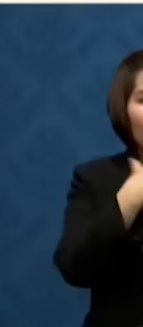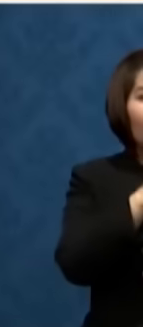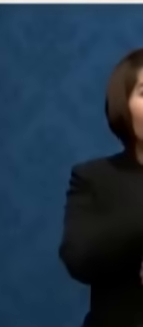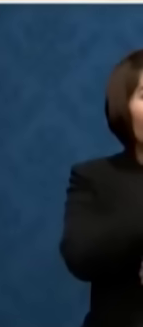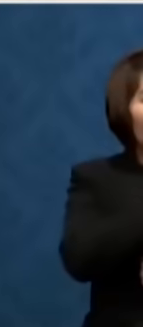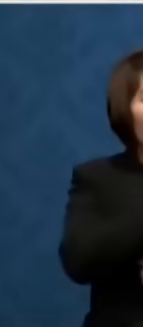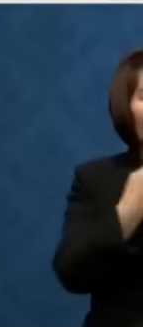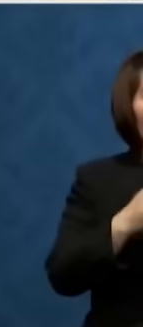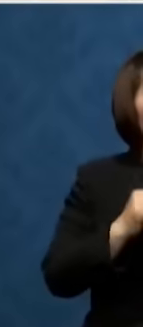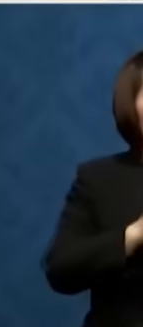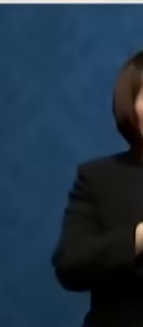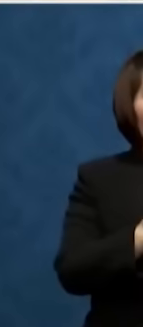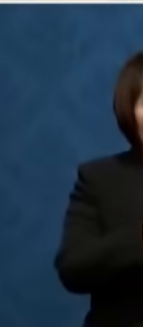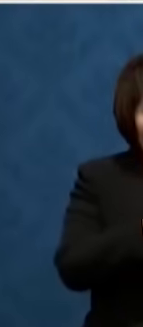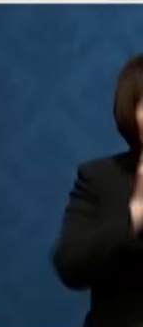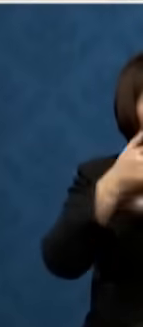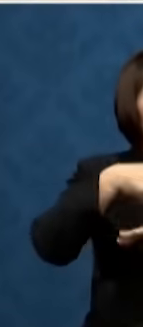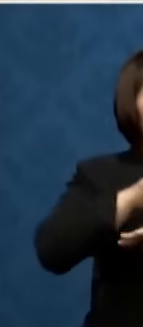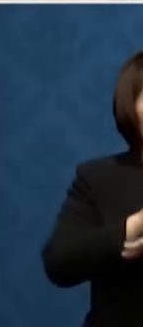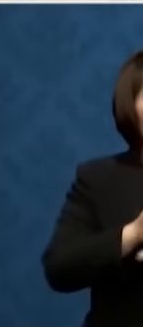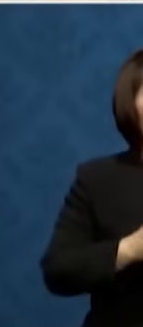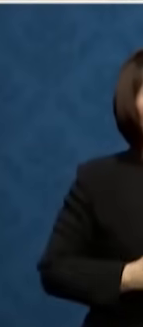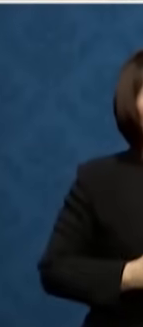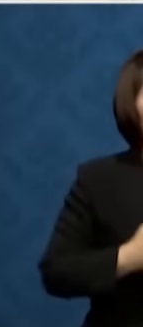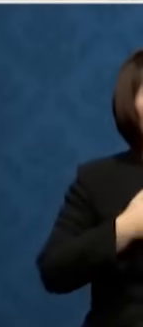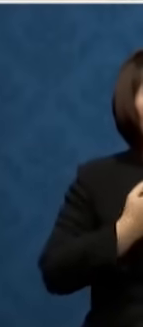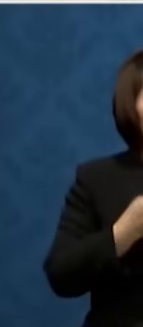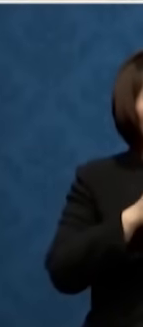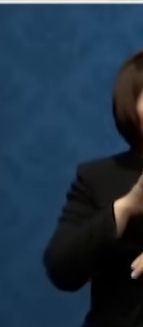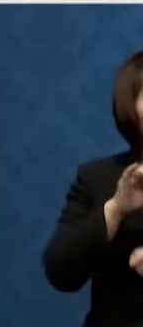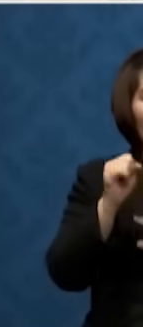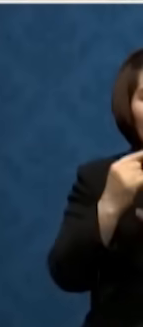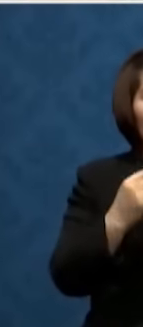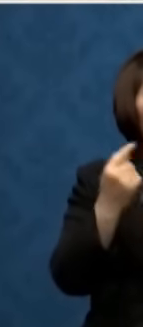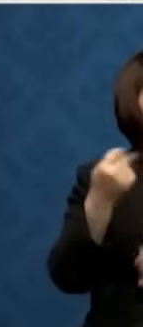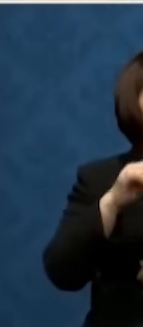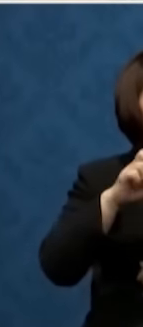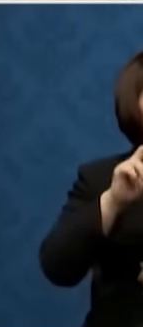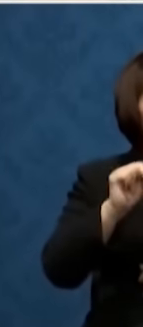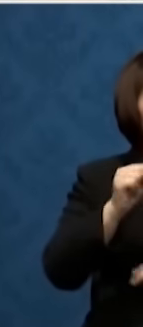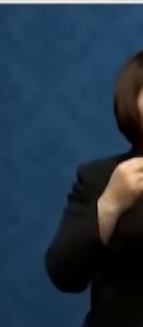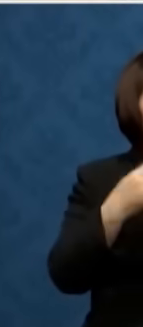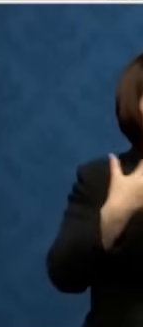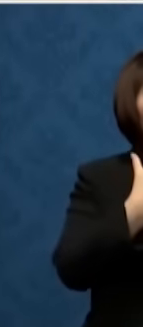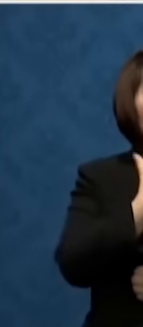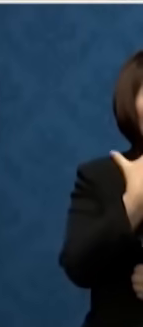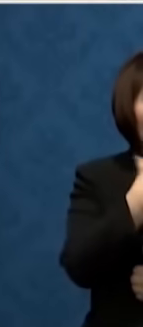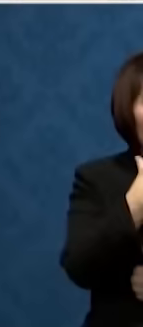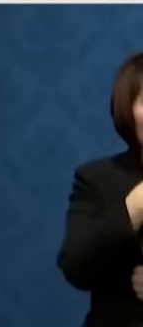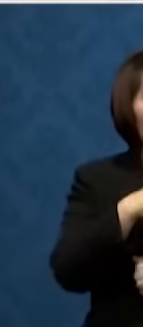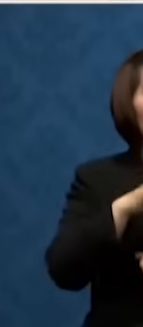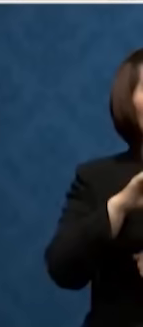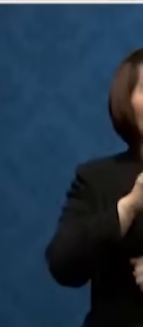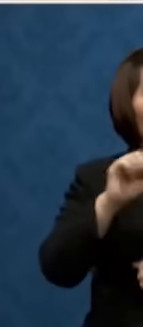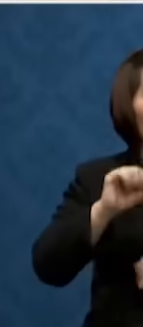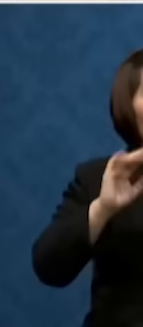กราบเรียนท่านประธานที่เคารพกระผมนายสุทินคลังแสงสมาชิกสภาผู้แทนราษฎรแบบบัญชีรายชื่